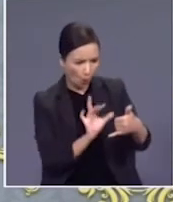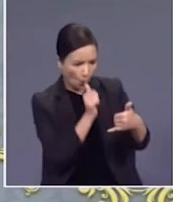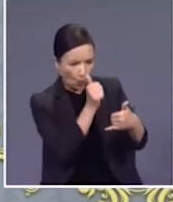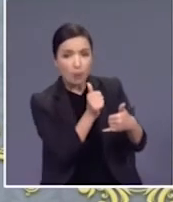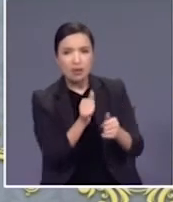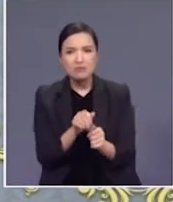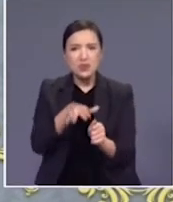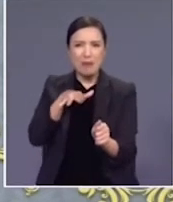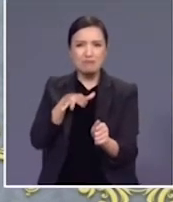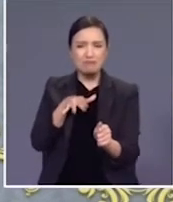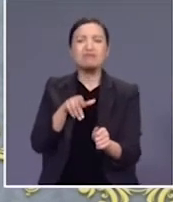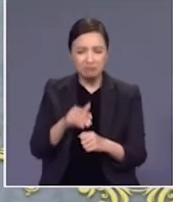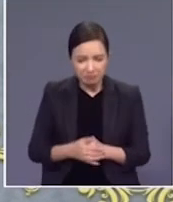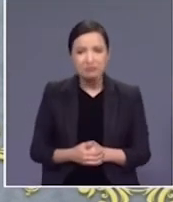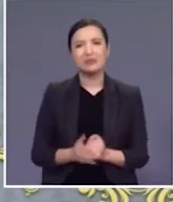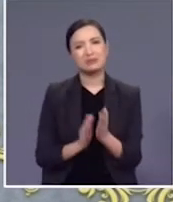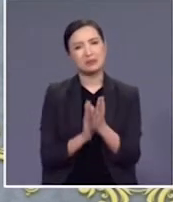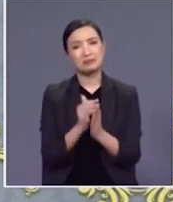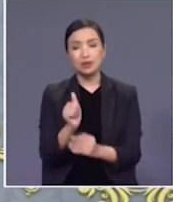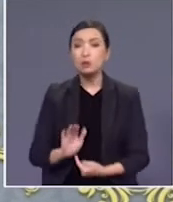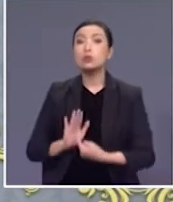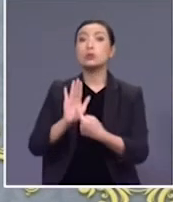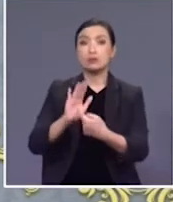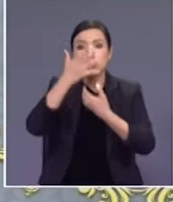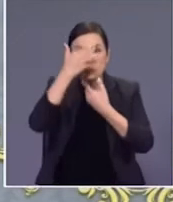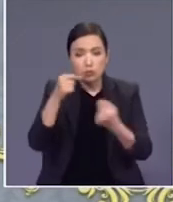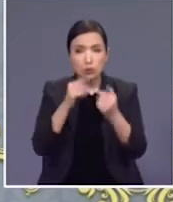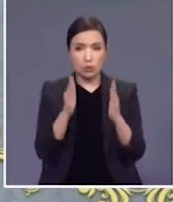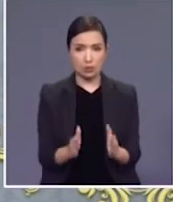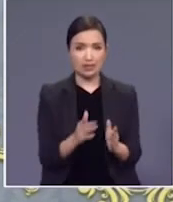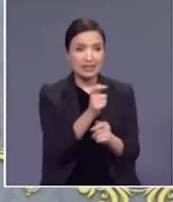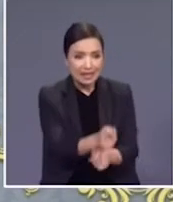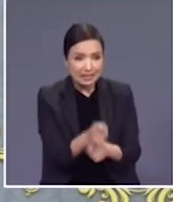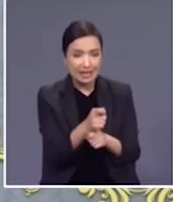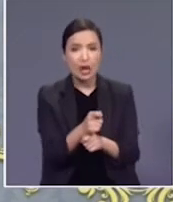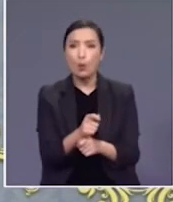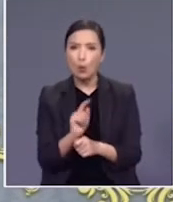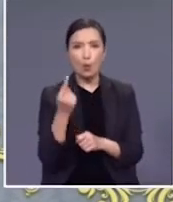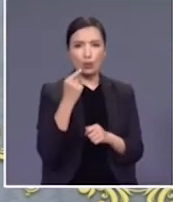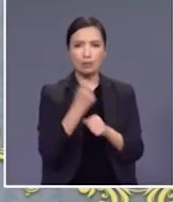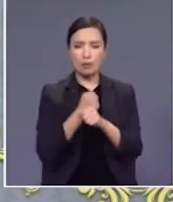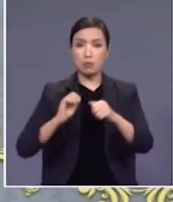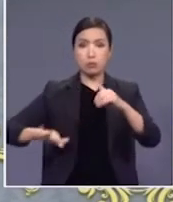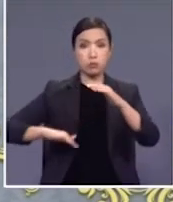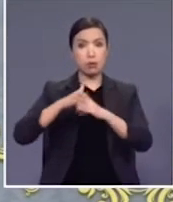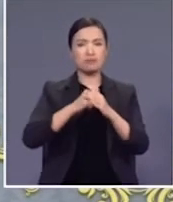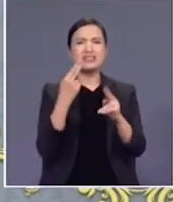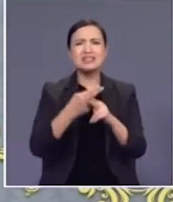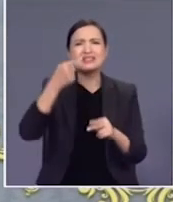รยุคใหม่เป็นต้นผมขอยกตัวอย่างที่น่าสนใจของเกษตรกรรุ่นใหม่ที่ประสบความสำเร็จแล้วเช่นกรณีของนายดำ